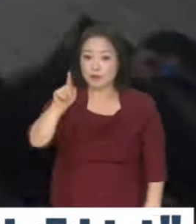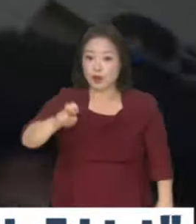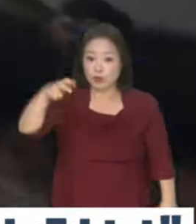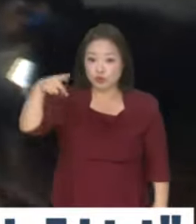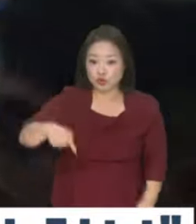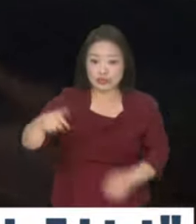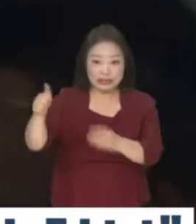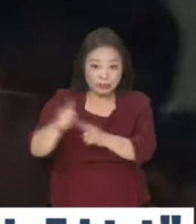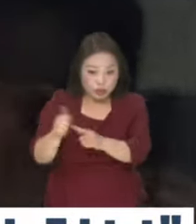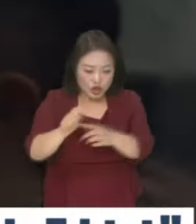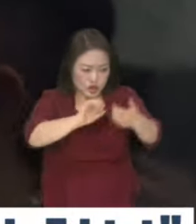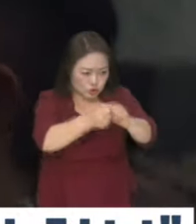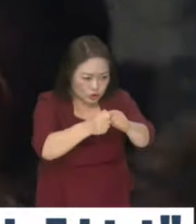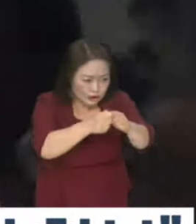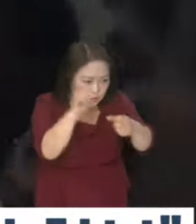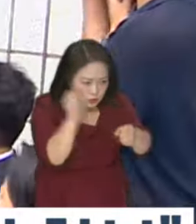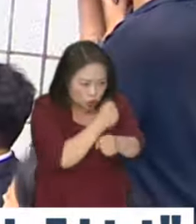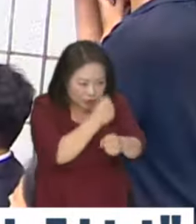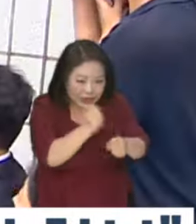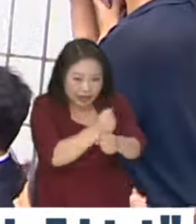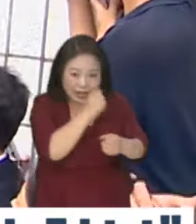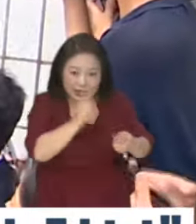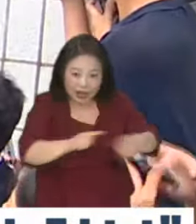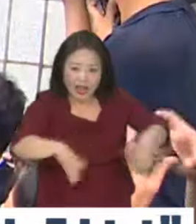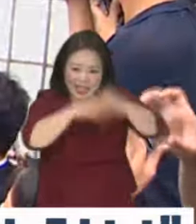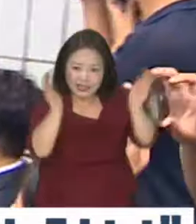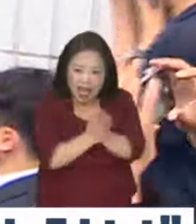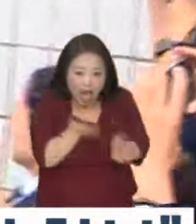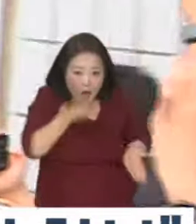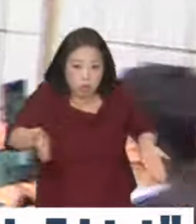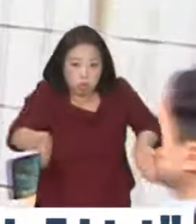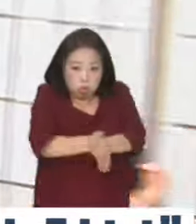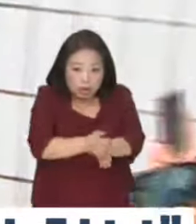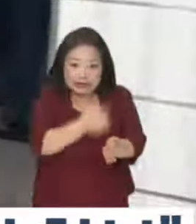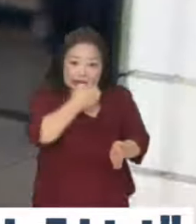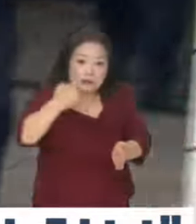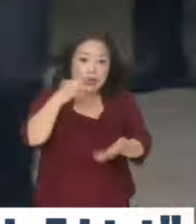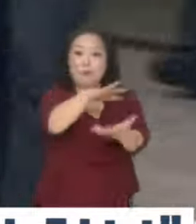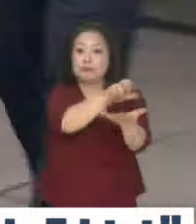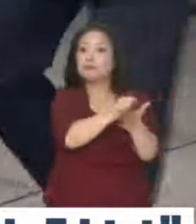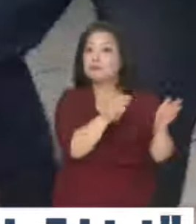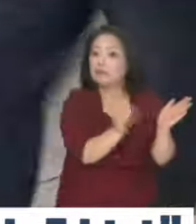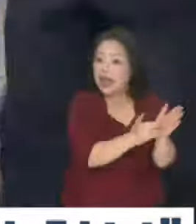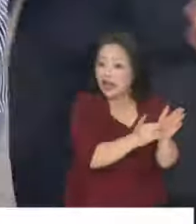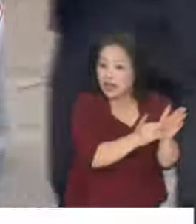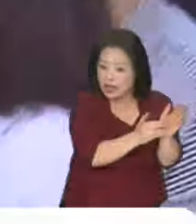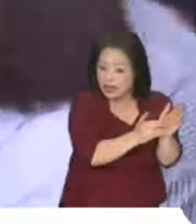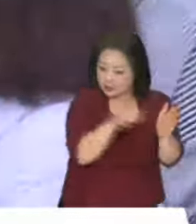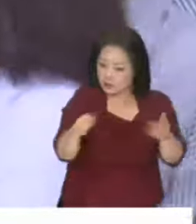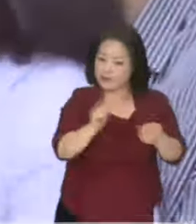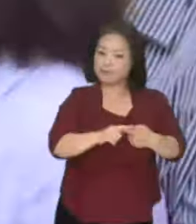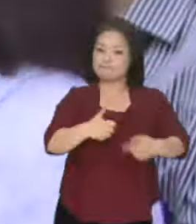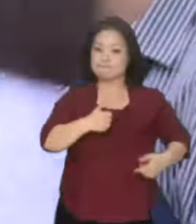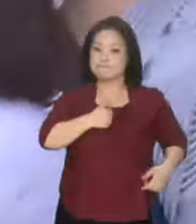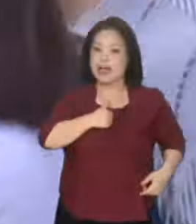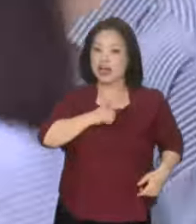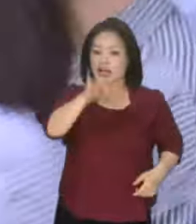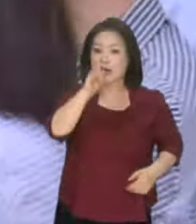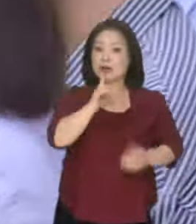SM엔터 시세 조정 과정에 전반적으로 공모했다는 증거를 확보하고 있다며 혐의 입증에 자신을 보이고